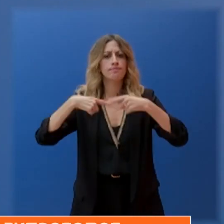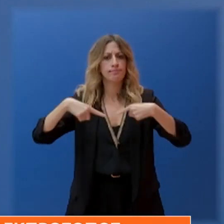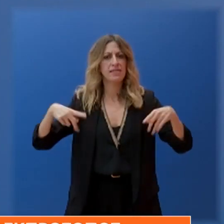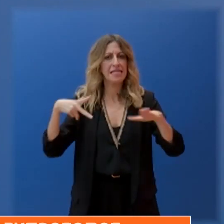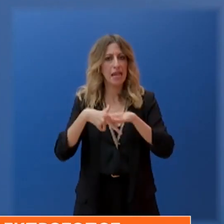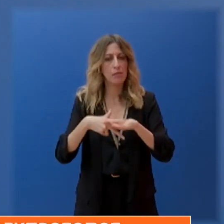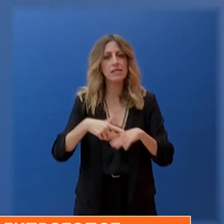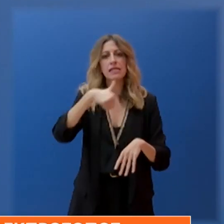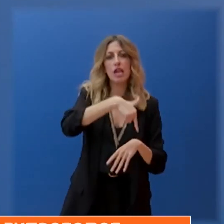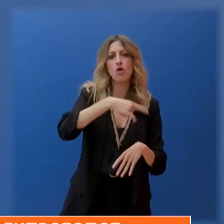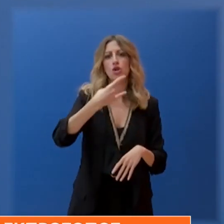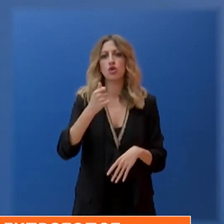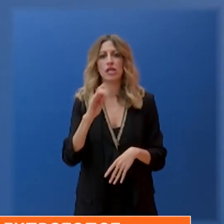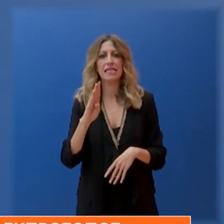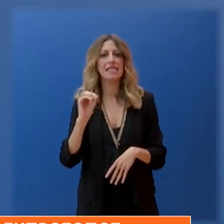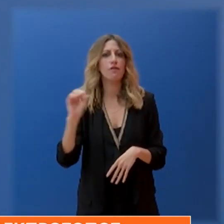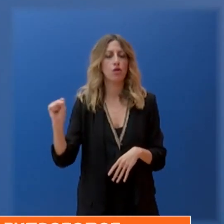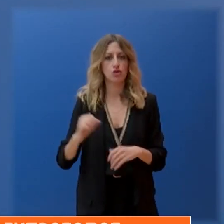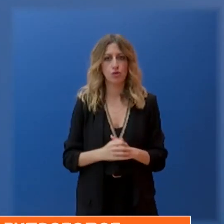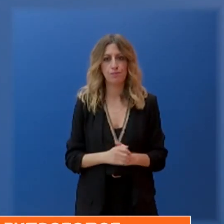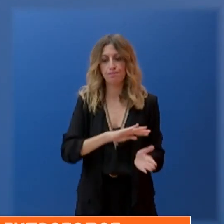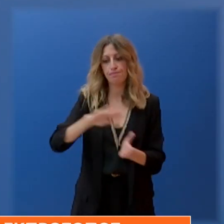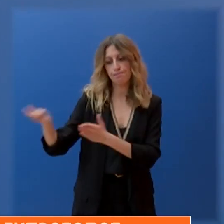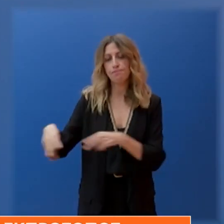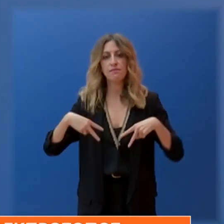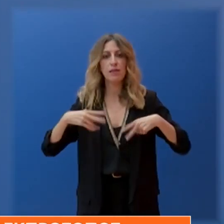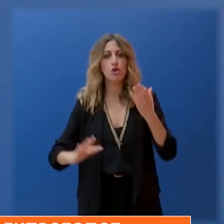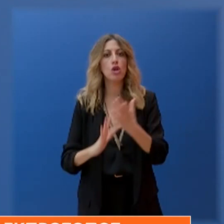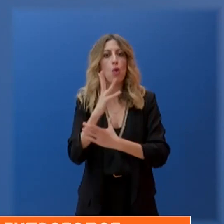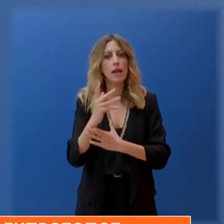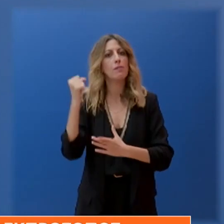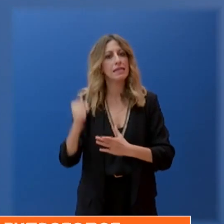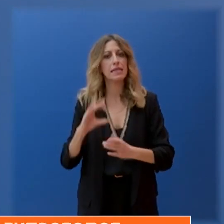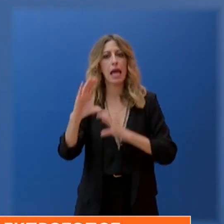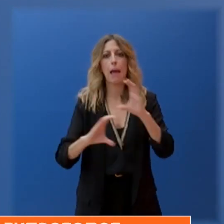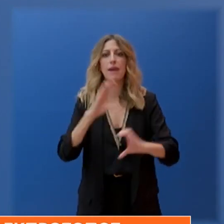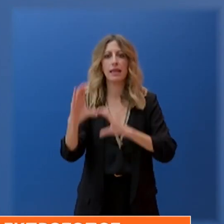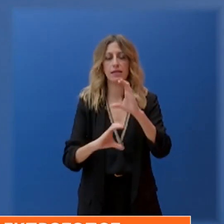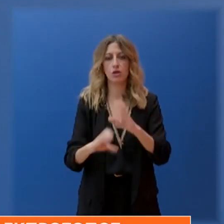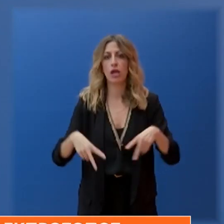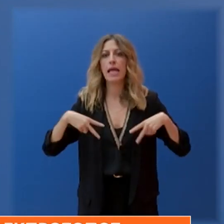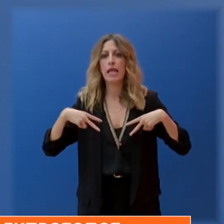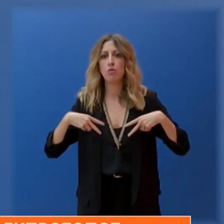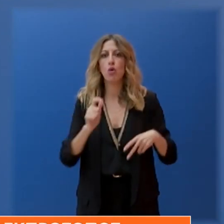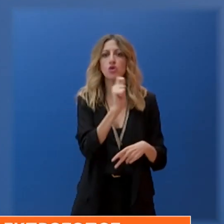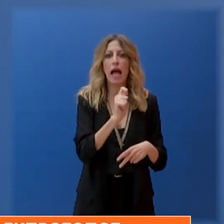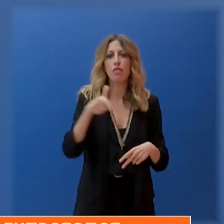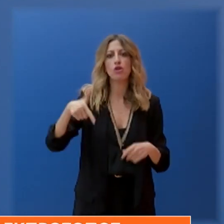Γεώργιος Ζαβός. Υπουργείο Ανάπτυξης και Επενδύσεων. Υπουργός Άδωνης